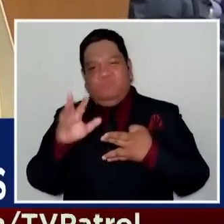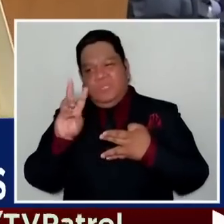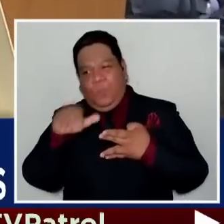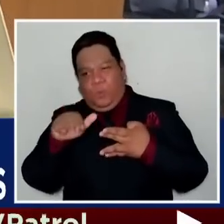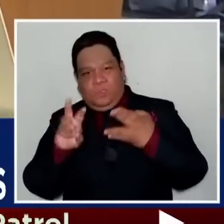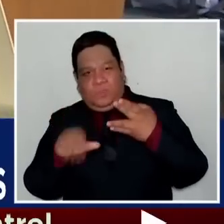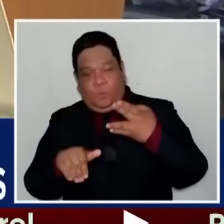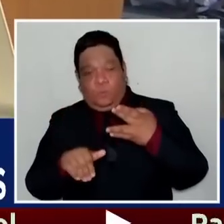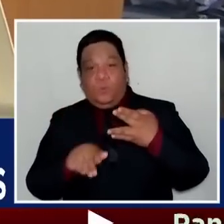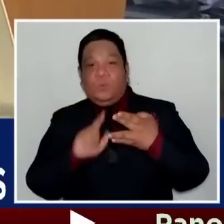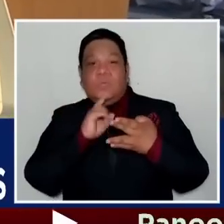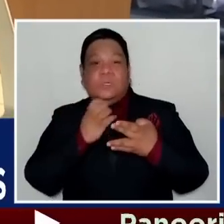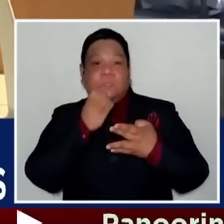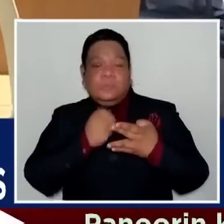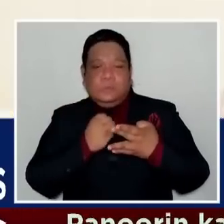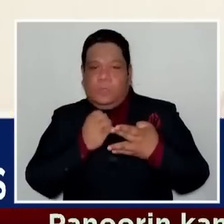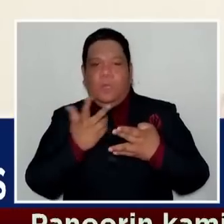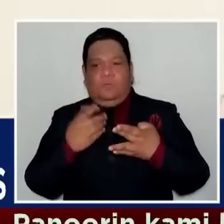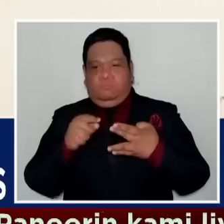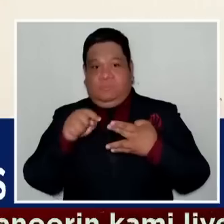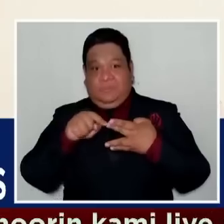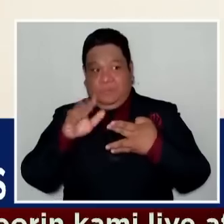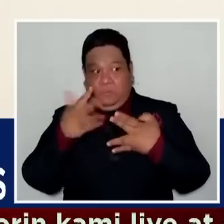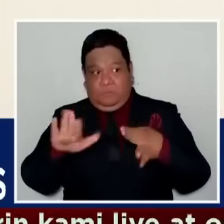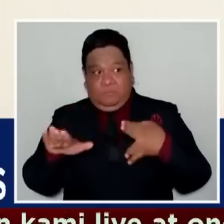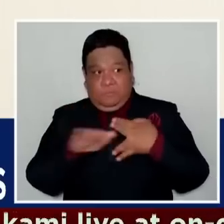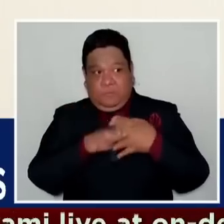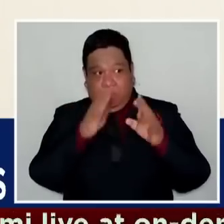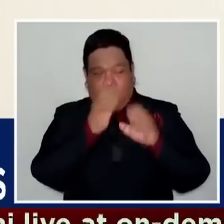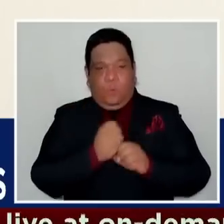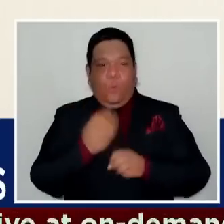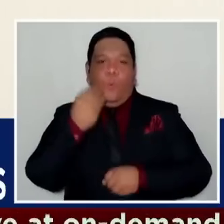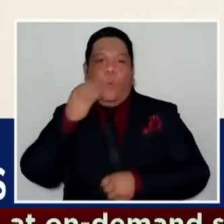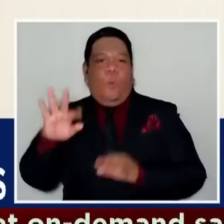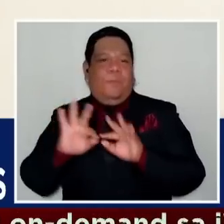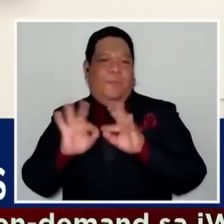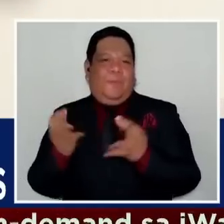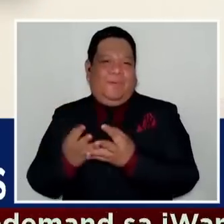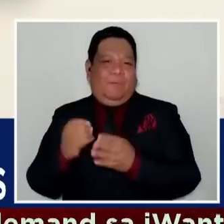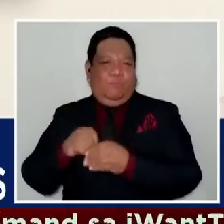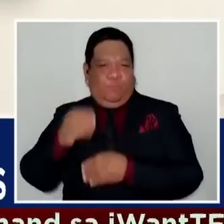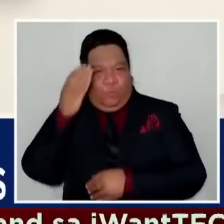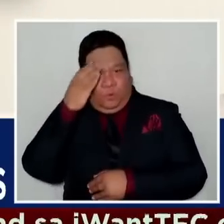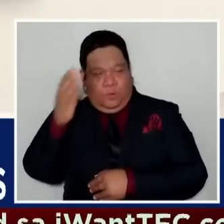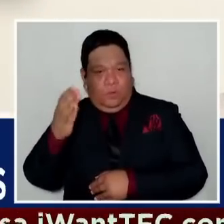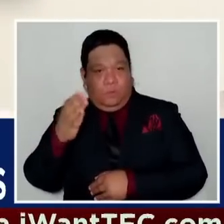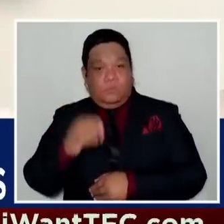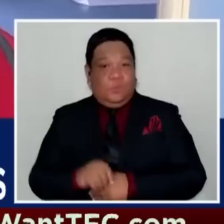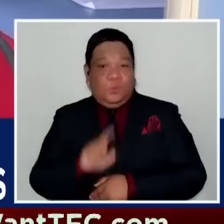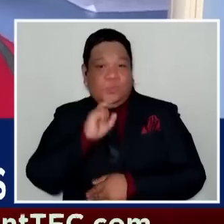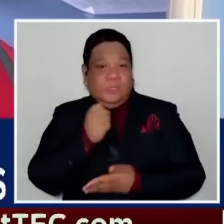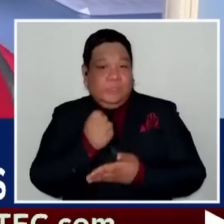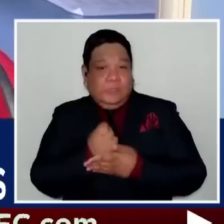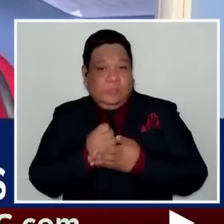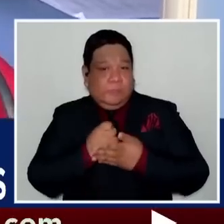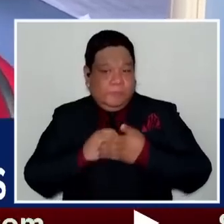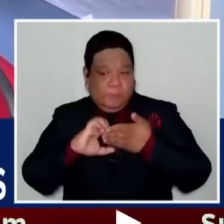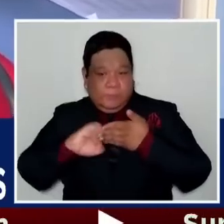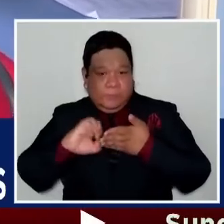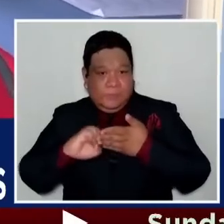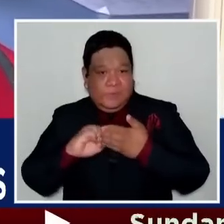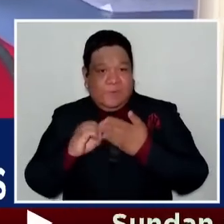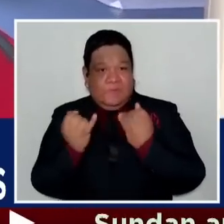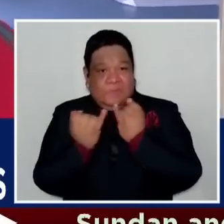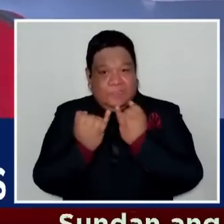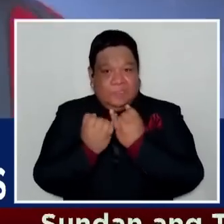lang siya umuwi sa pamilya sa Bulacan. Ang sweldo ni Jomel kapag kinaltas ang PhilHealth, SSS at Pag-ibig, lusaw agad